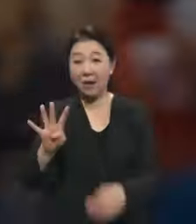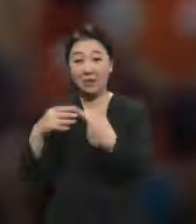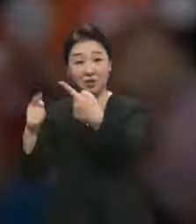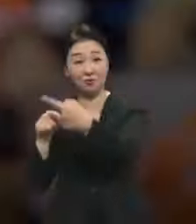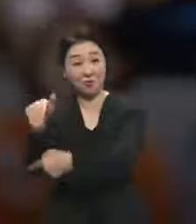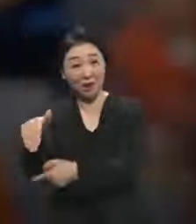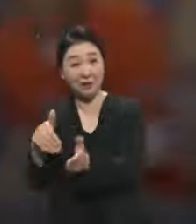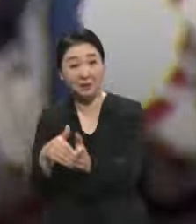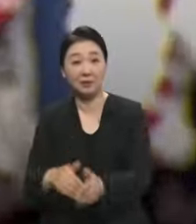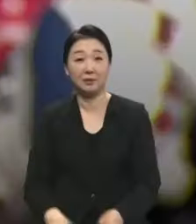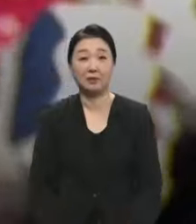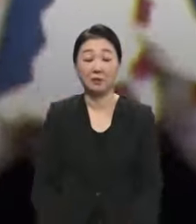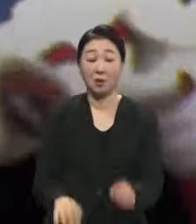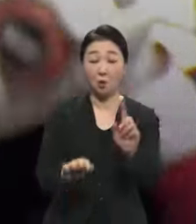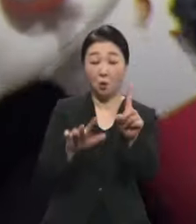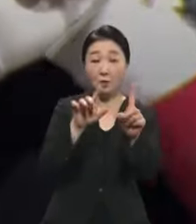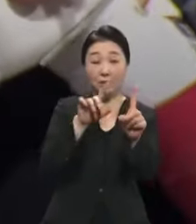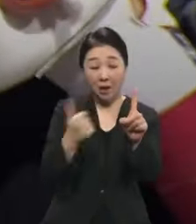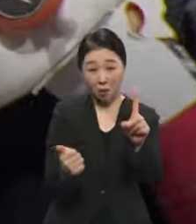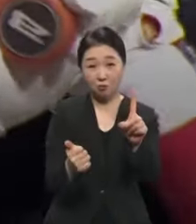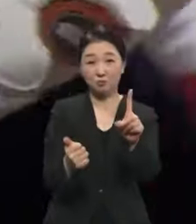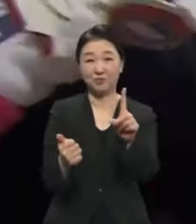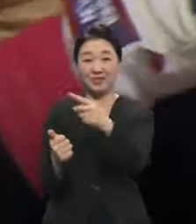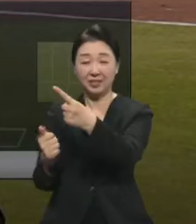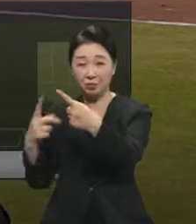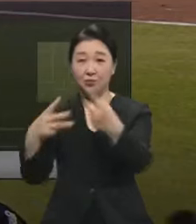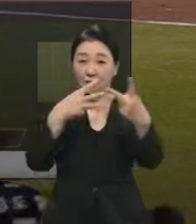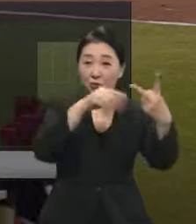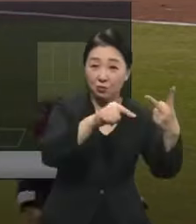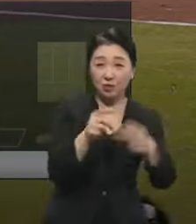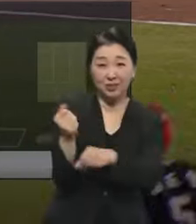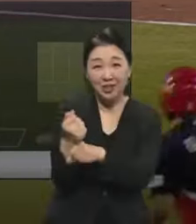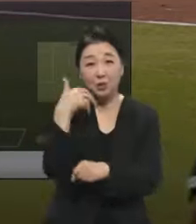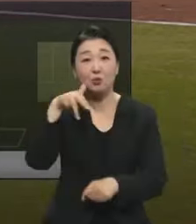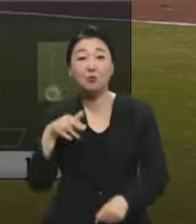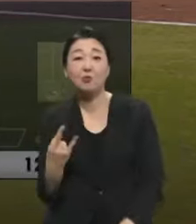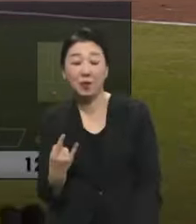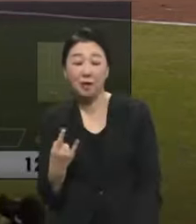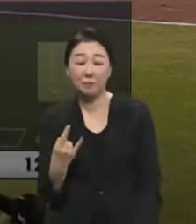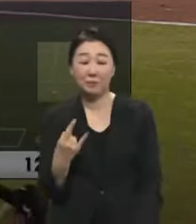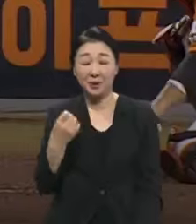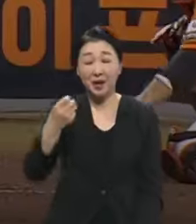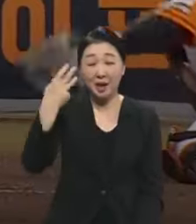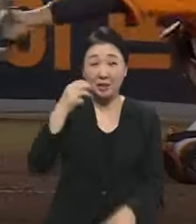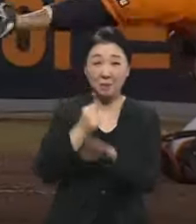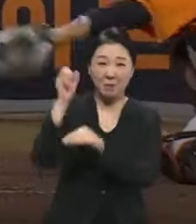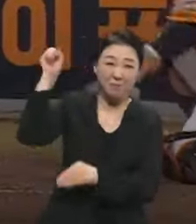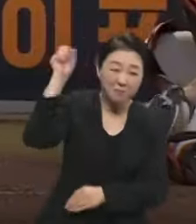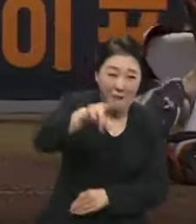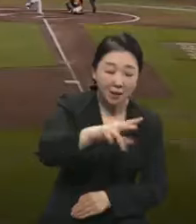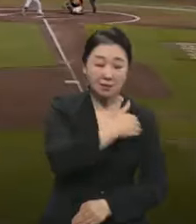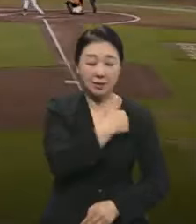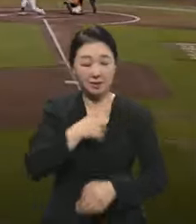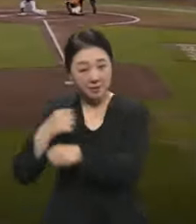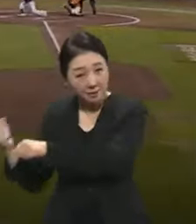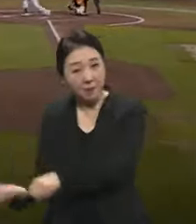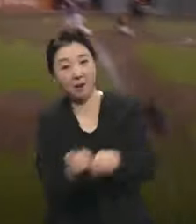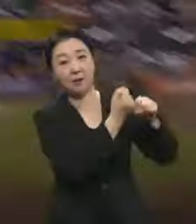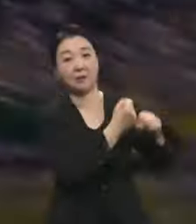밟았는데요. 원아웃 주자 1, 2루, 타석에는 최영우. 하나 마무리 주현상의 변화구를 자신 있게